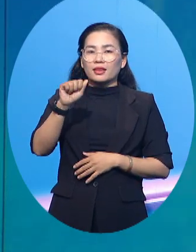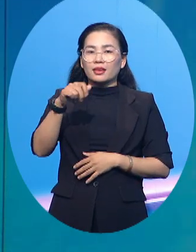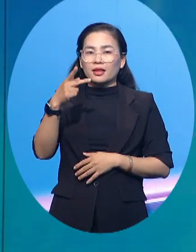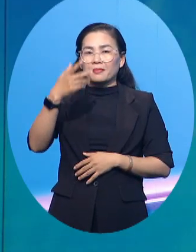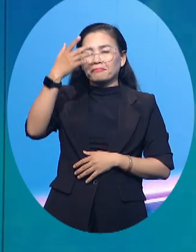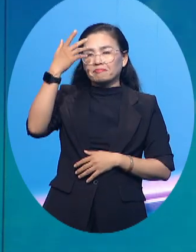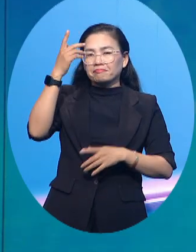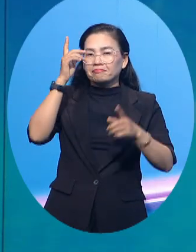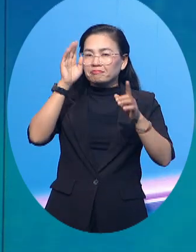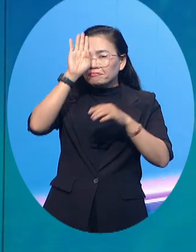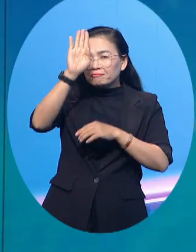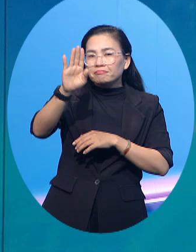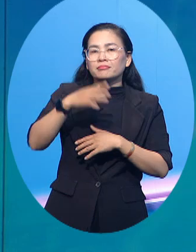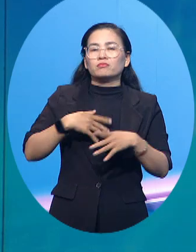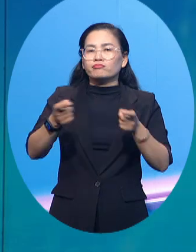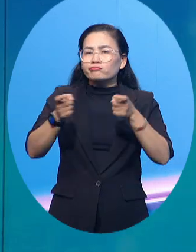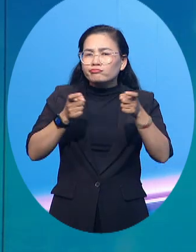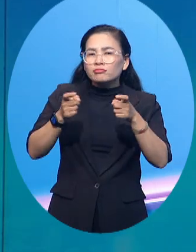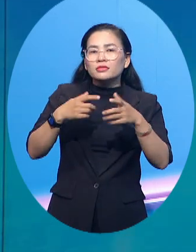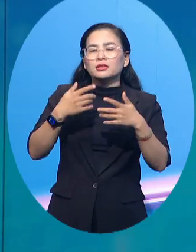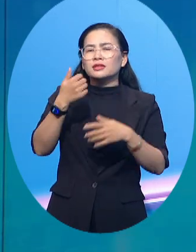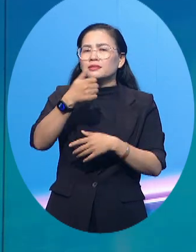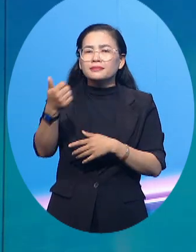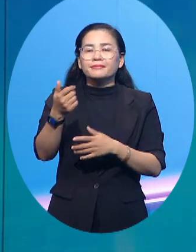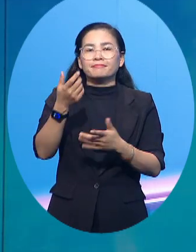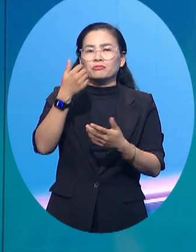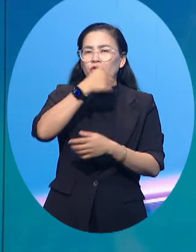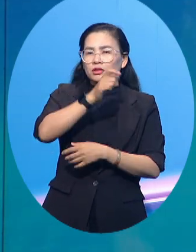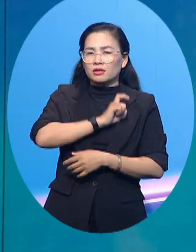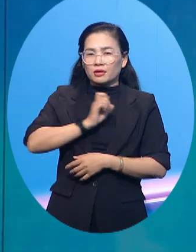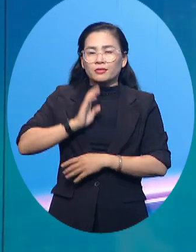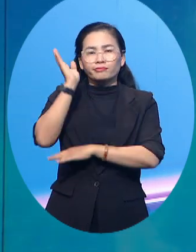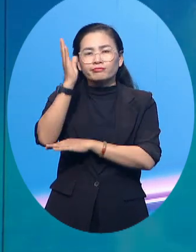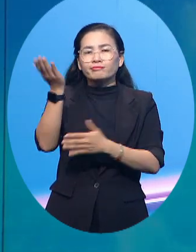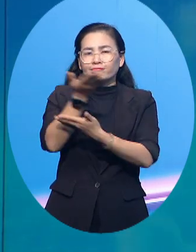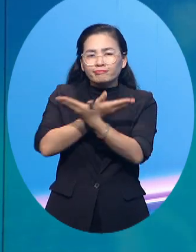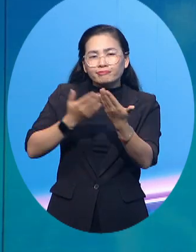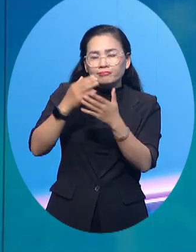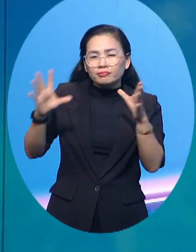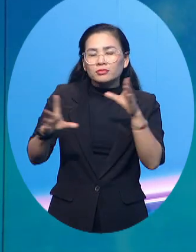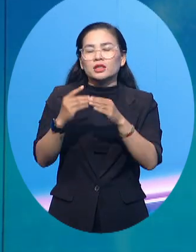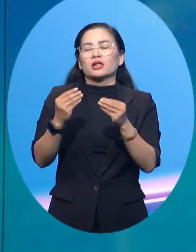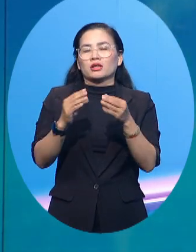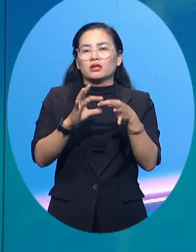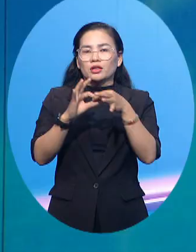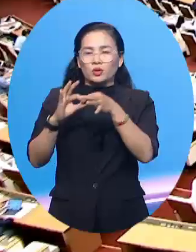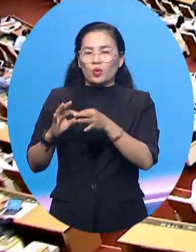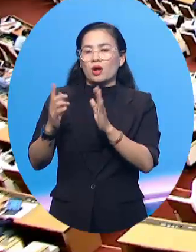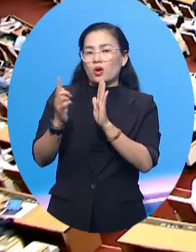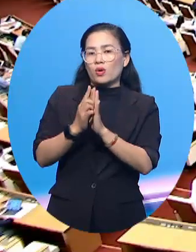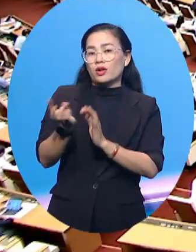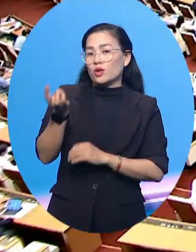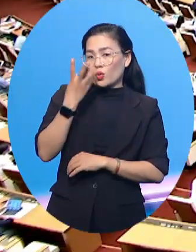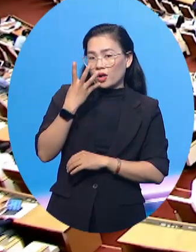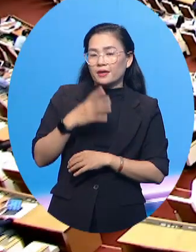tiếp thu chỉnh lý giữ thảo luật sửa đổi bổ sung một số điều của luật dược và tiến hành thảo luận về nội dung này